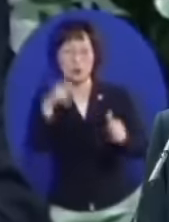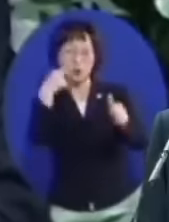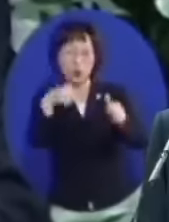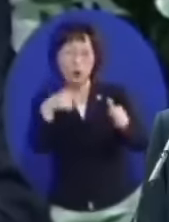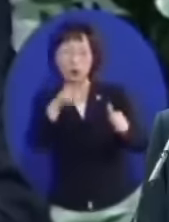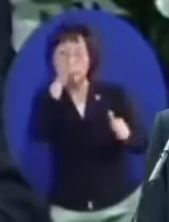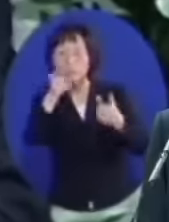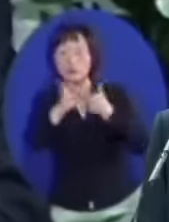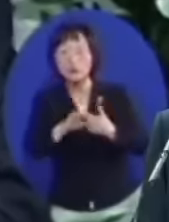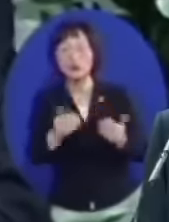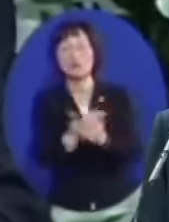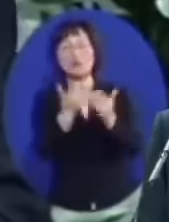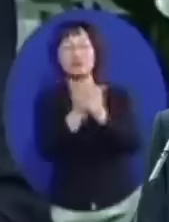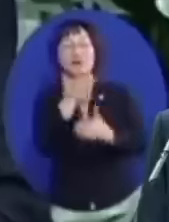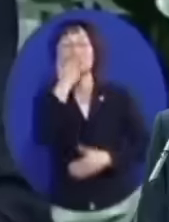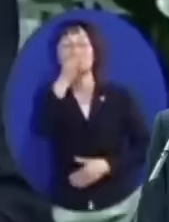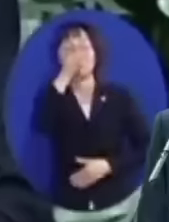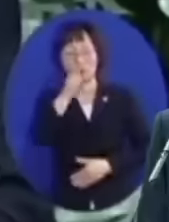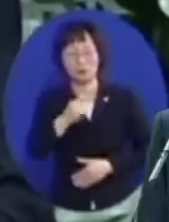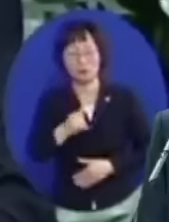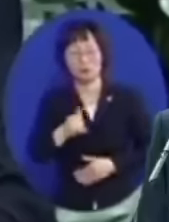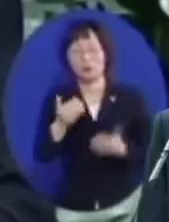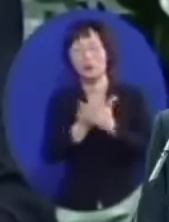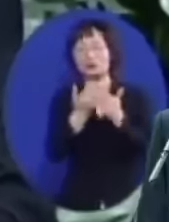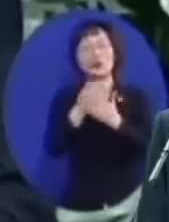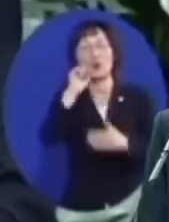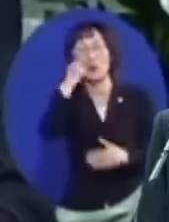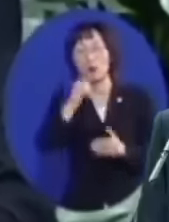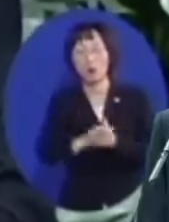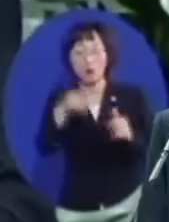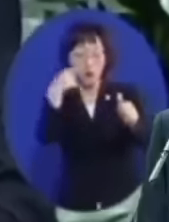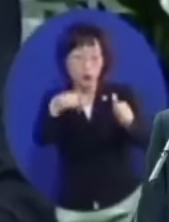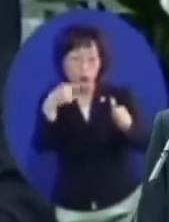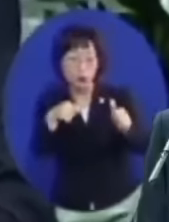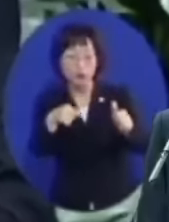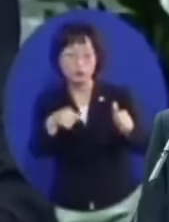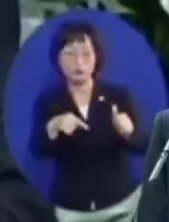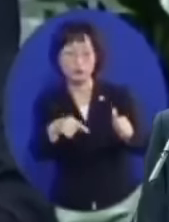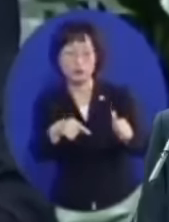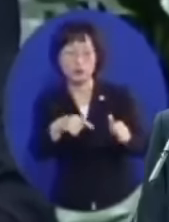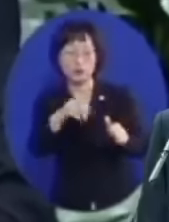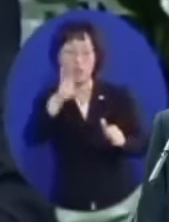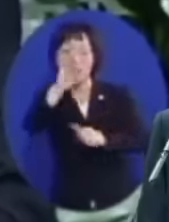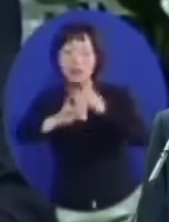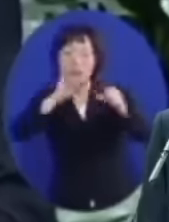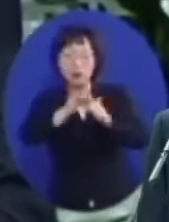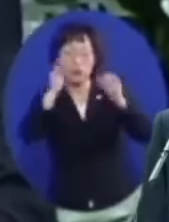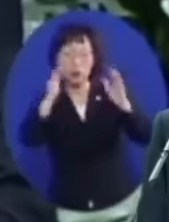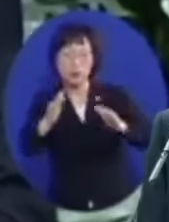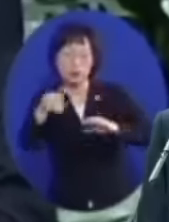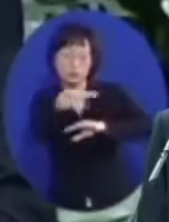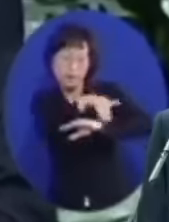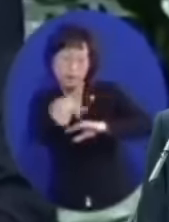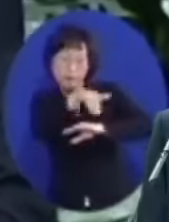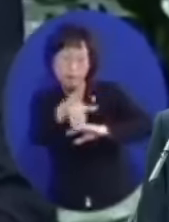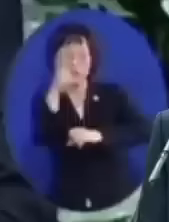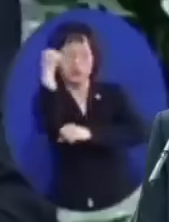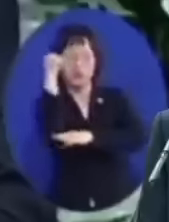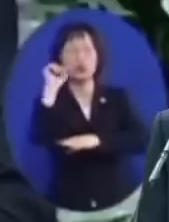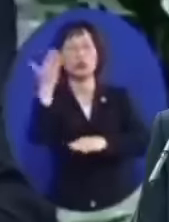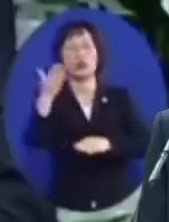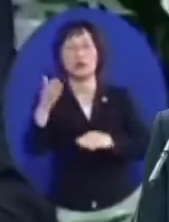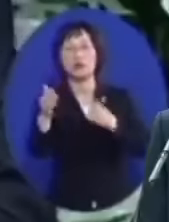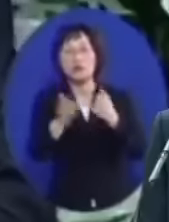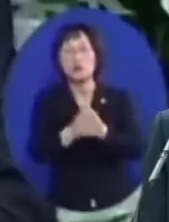있어야 발전을 하는데 발전을 못하지 않습니까? 교육은 100년 대계를 세우는 기초가 되는 것입니다. 그렇기